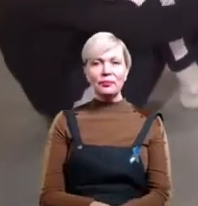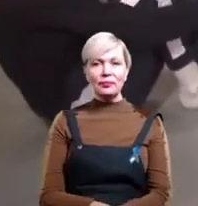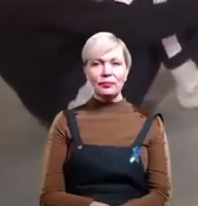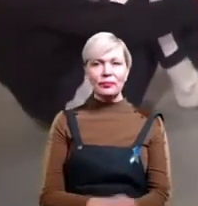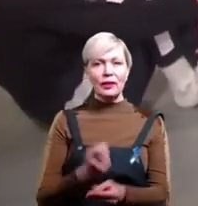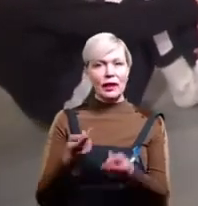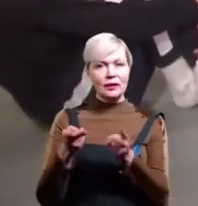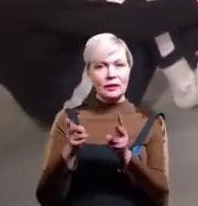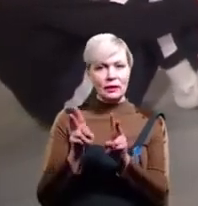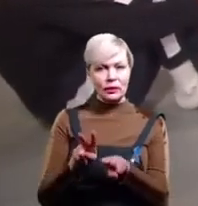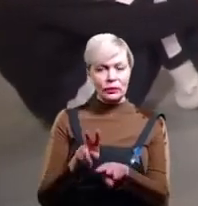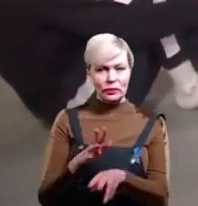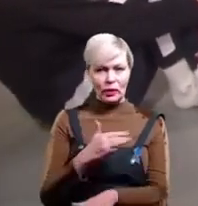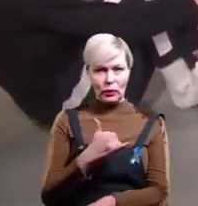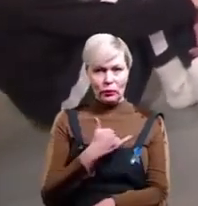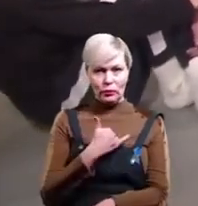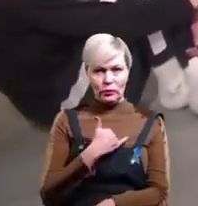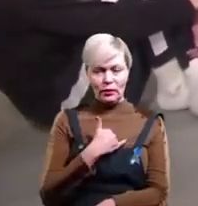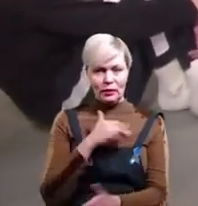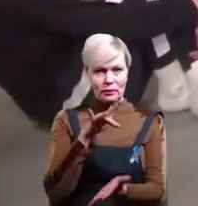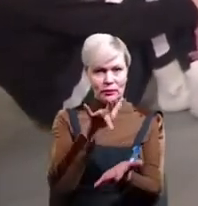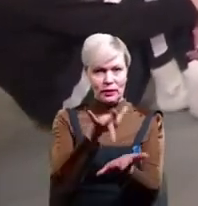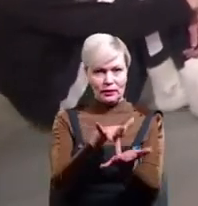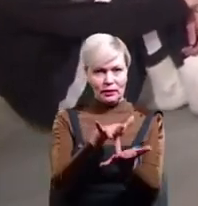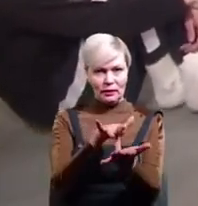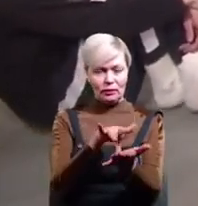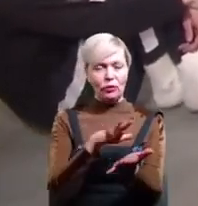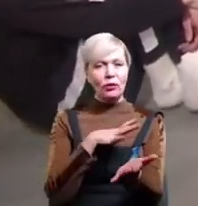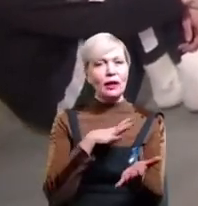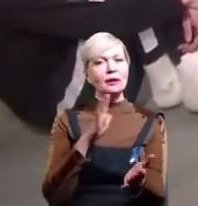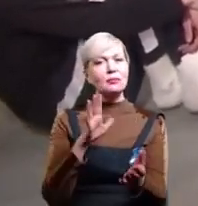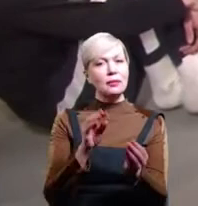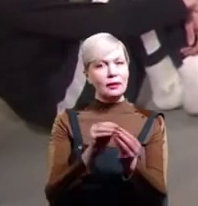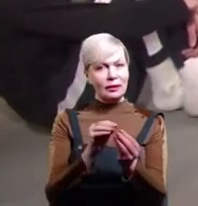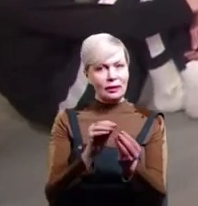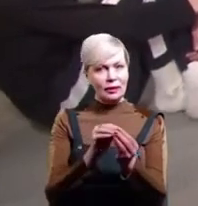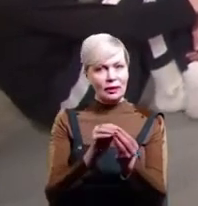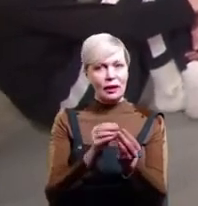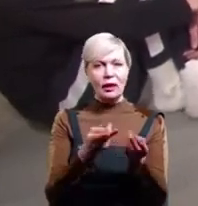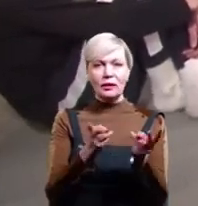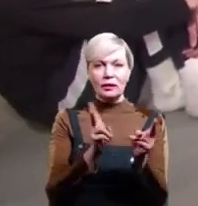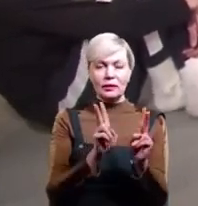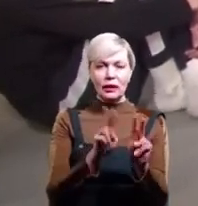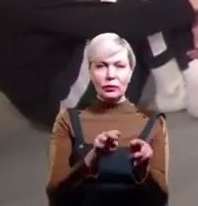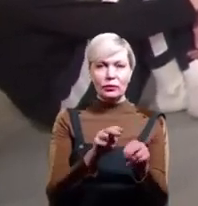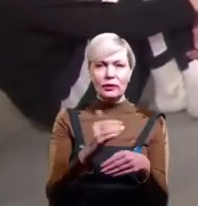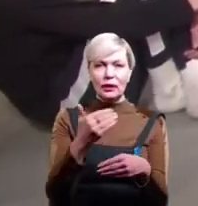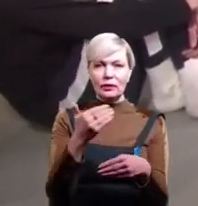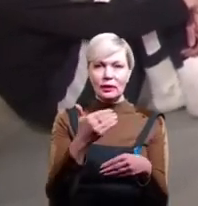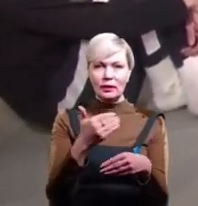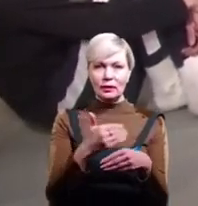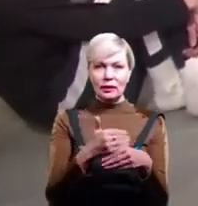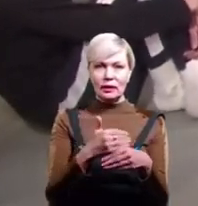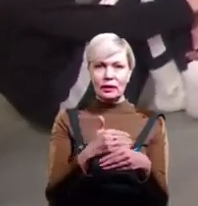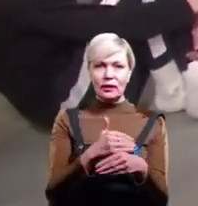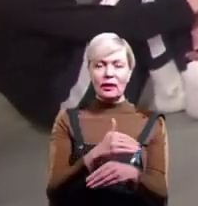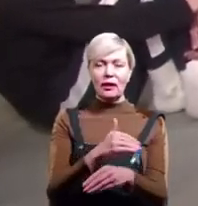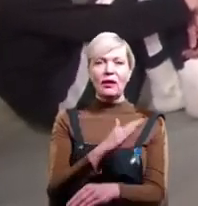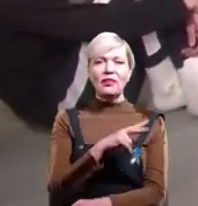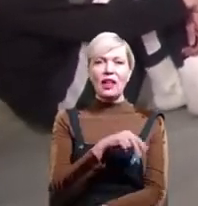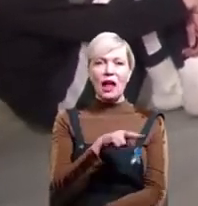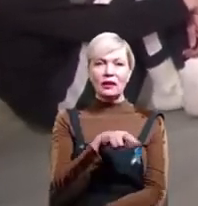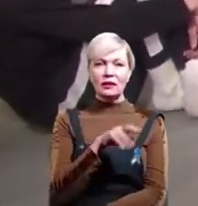Остаются на, значит, вы по центру, как и были. Остаются на сцене Влада,